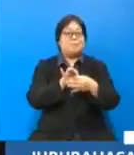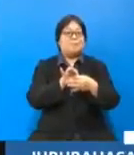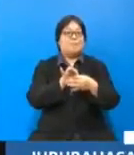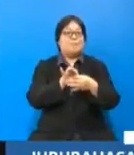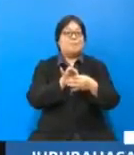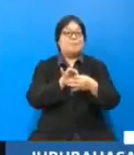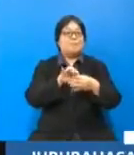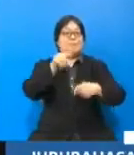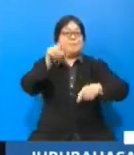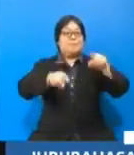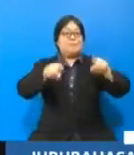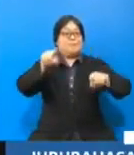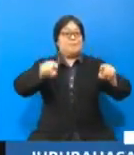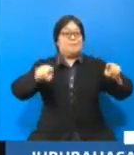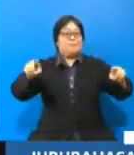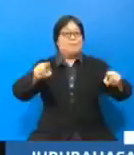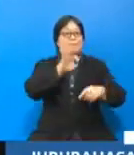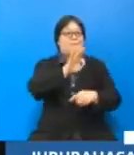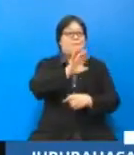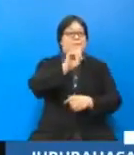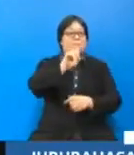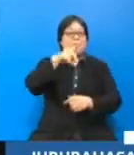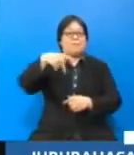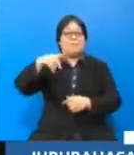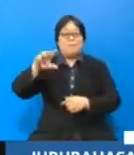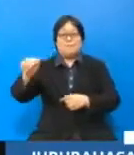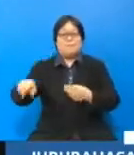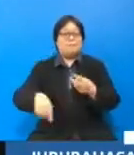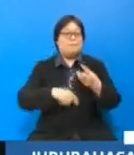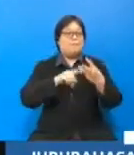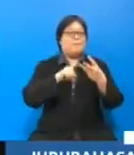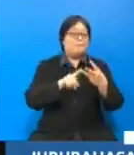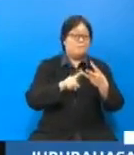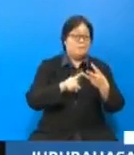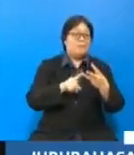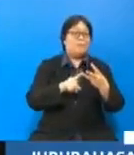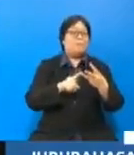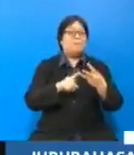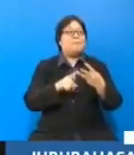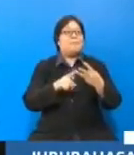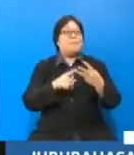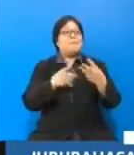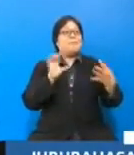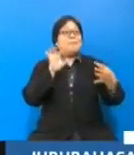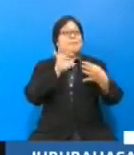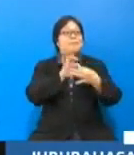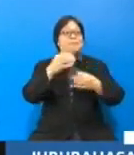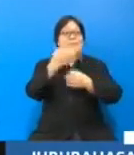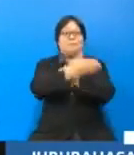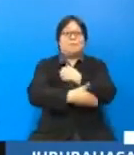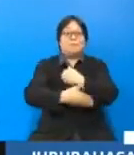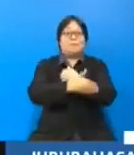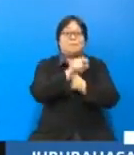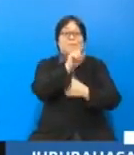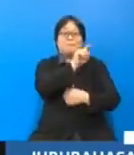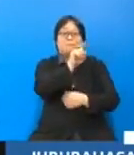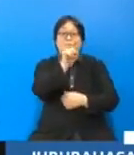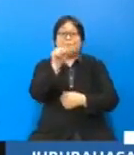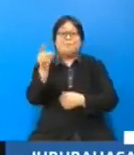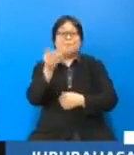pendekatan pelbagai dengan FPDA, hubungan kita secara dua hala dengan negara-negara